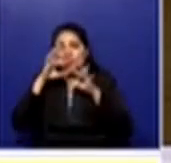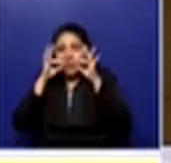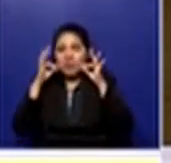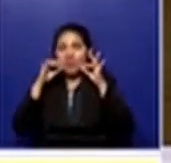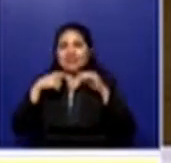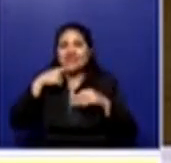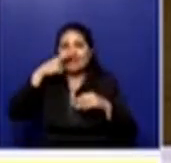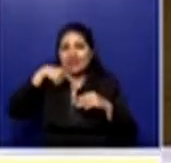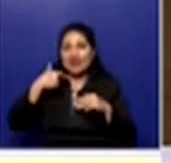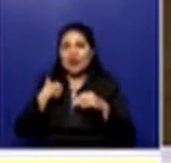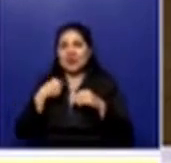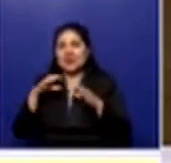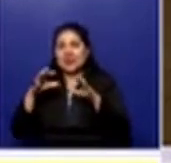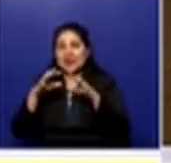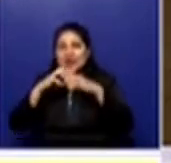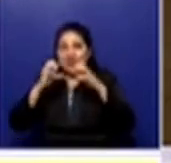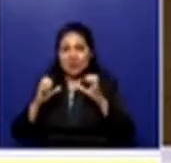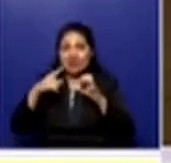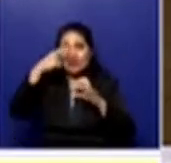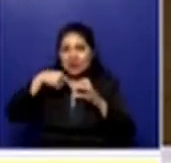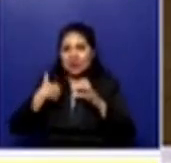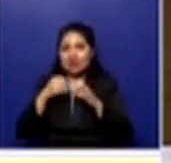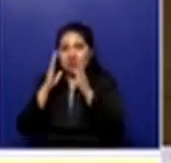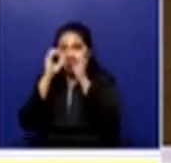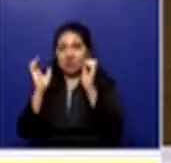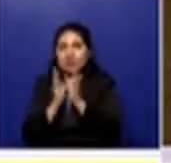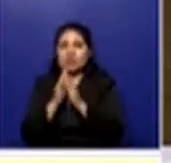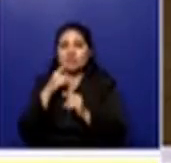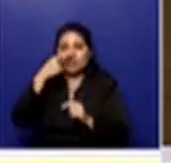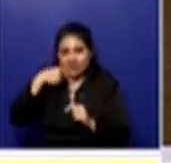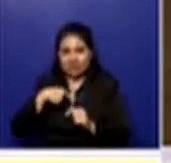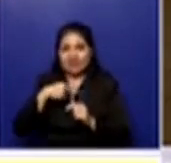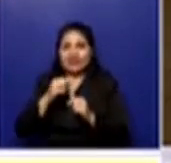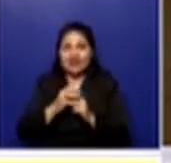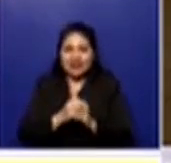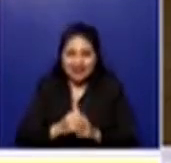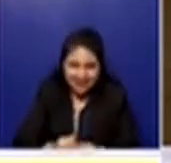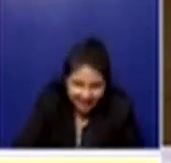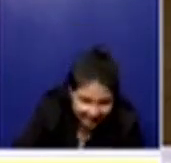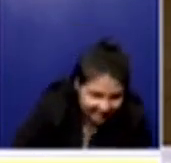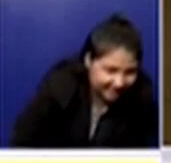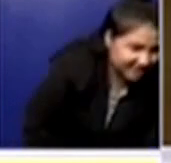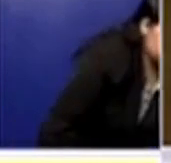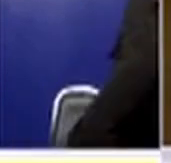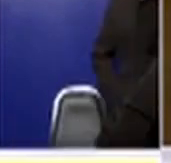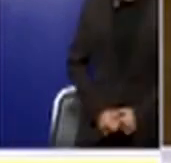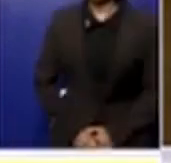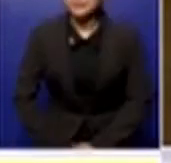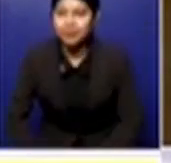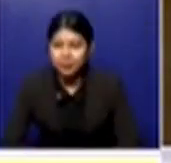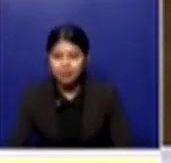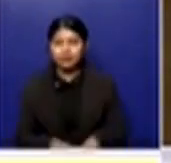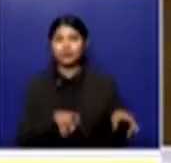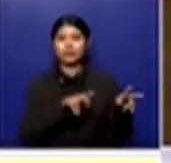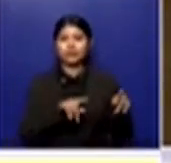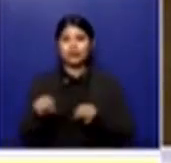ยวัดไทยและอื่นๆที่ต่างชาตินึกถึงความเป็นไทยเนี่ยเราก็ผลิตออกมาเตรียมพร้อมที่จะนำเสนอในเดือนธันวาคมนี้นะ